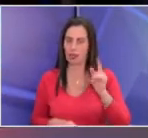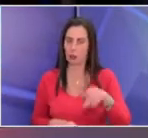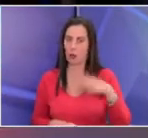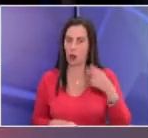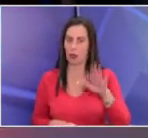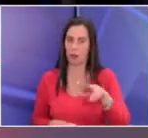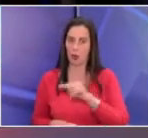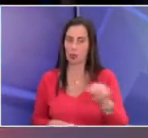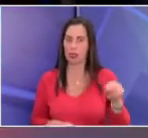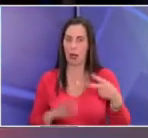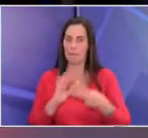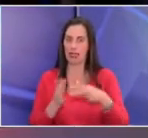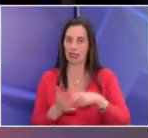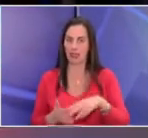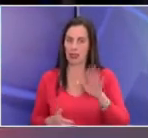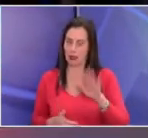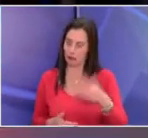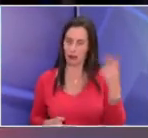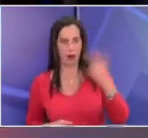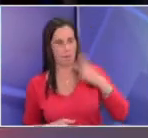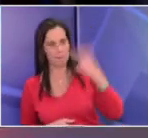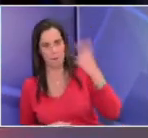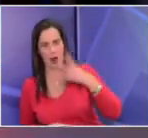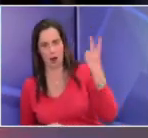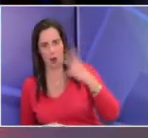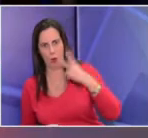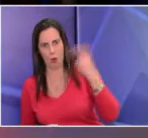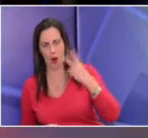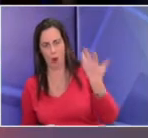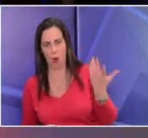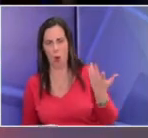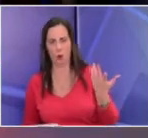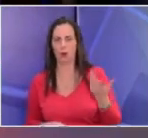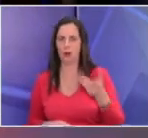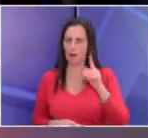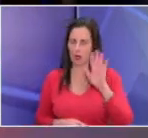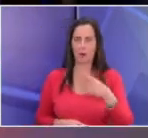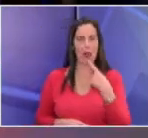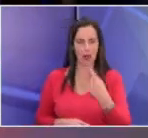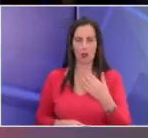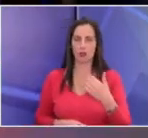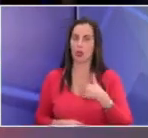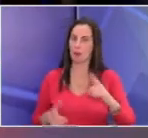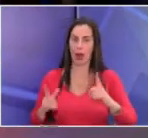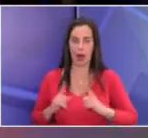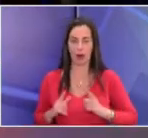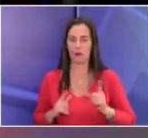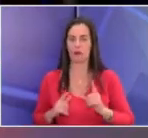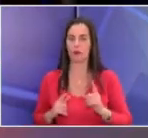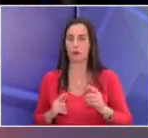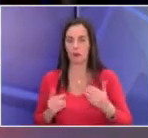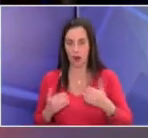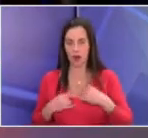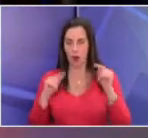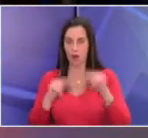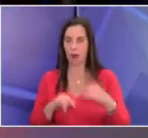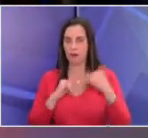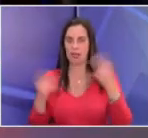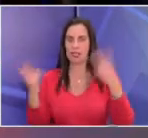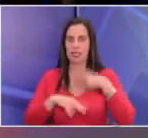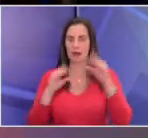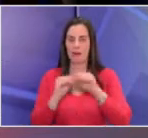דברים שמפריעים לאנשים. זאת אומרת, אני רואה ביומיים האחרונים כל הנושא של לגליזציה. אנשים חולים שבאים ל... או, הוא. נכון.